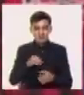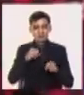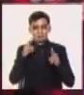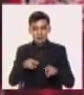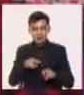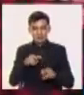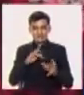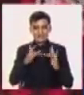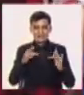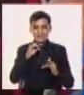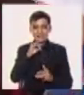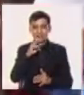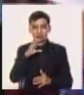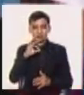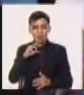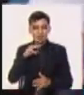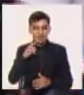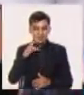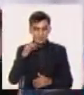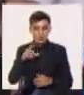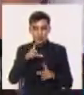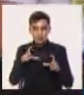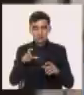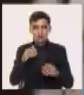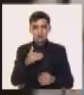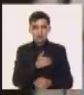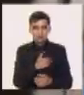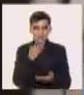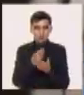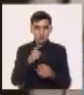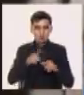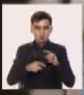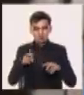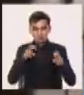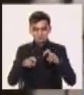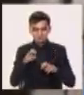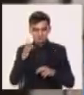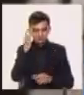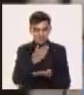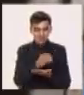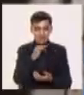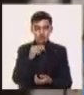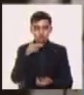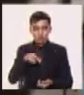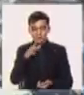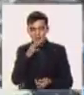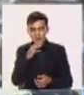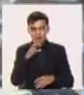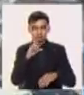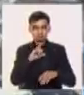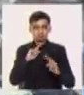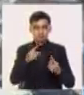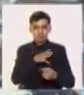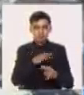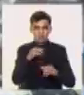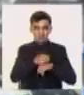специальный аккаунт в Инстаграм, при помощи которого люди пытаются найти своих близких. В рамках расследования ЧП арестовали 16